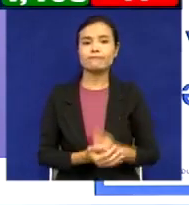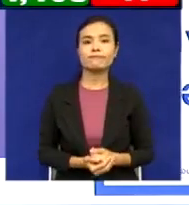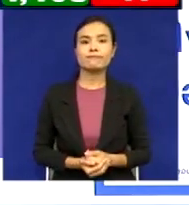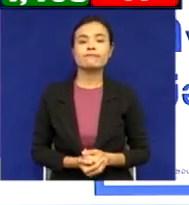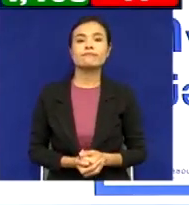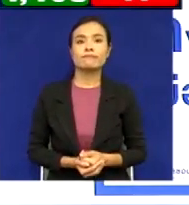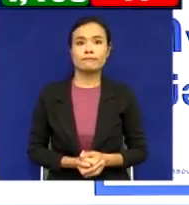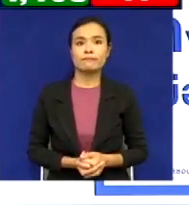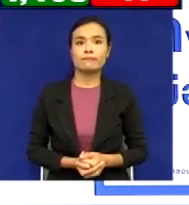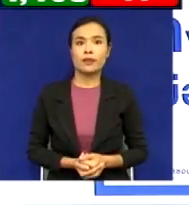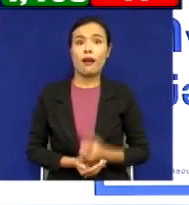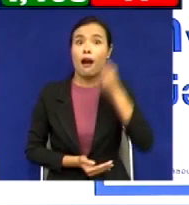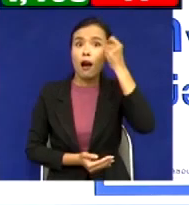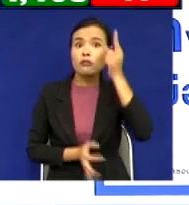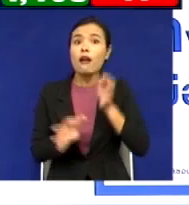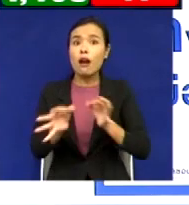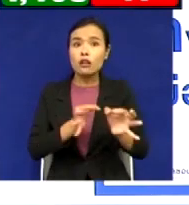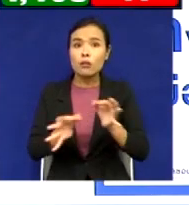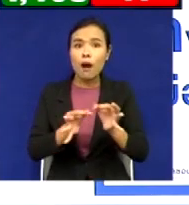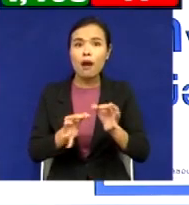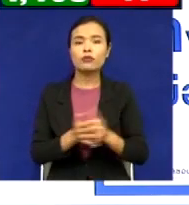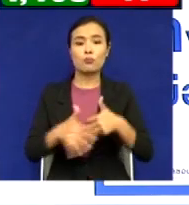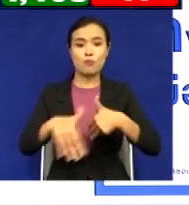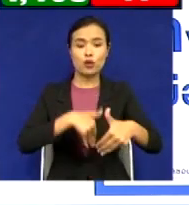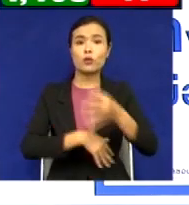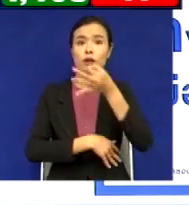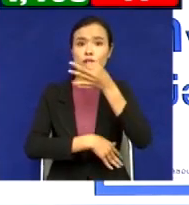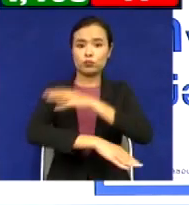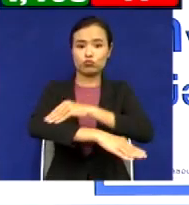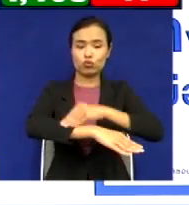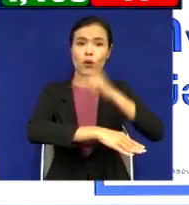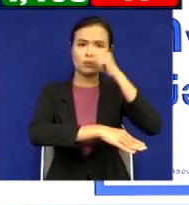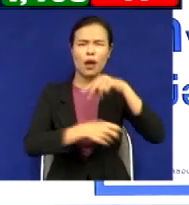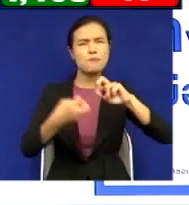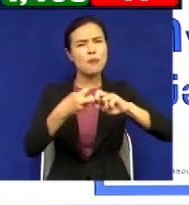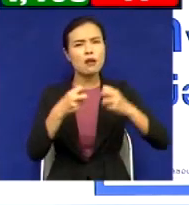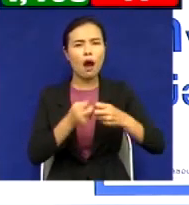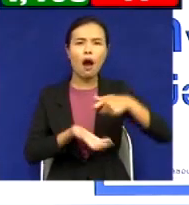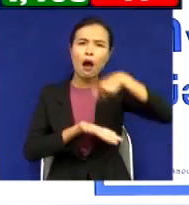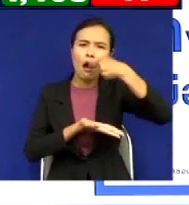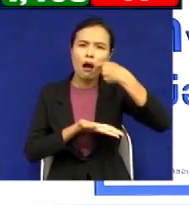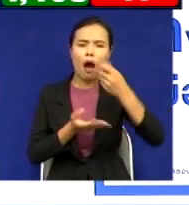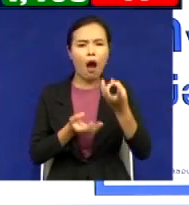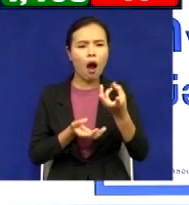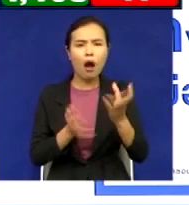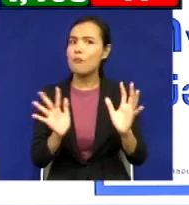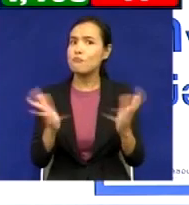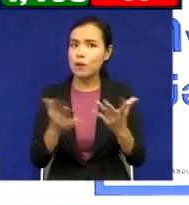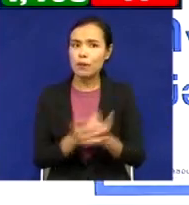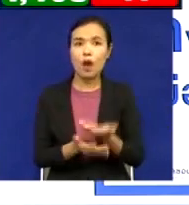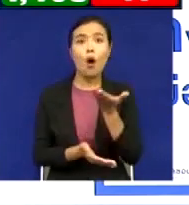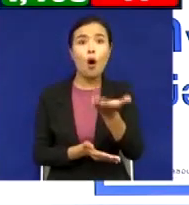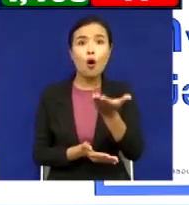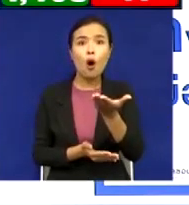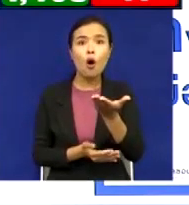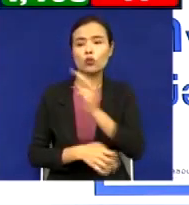ก็ขอทำความเข้าใจว่าถ้าพี่น้องนวดแผนโบราณถ้ามีปัญหาไม่มีข้าวกินนะครับก็ขอให้ติดต่อไปที่สาธารณ